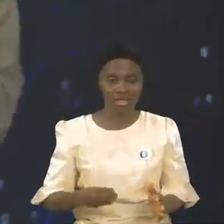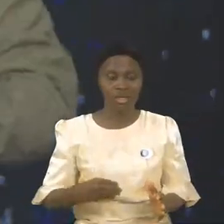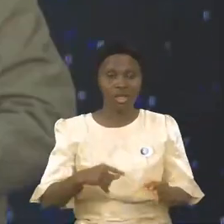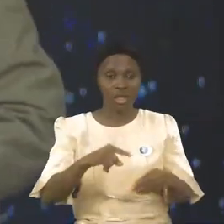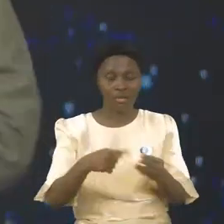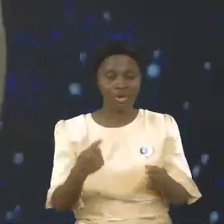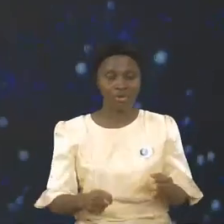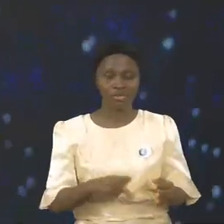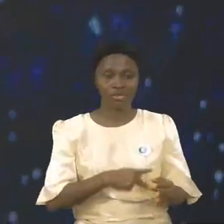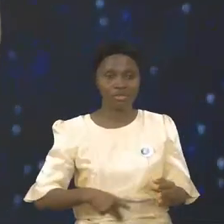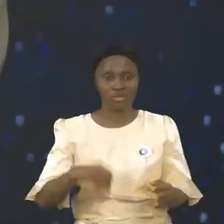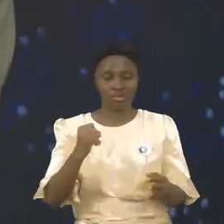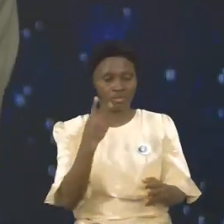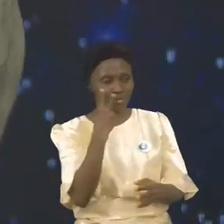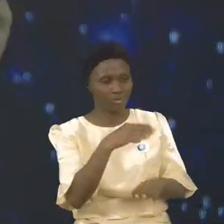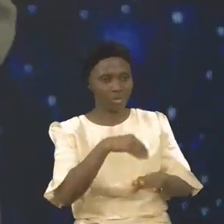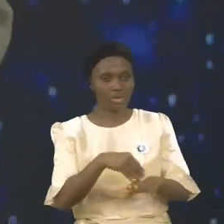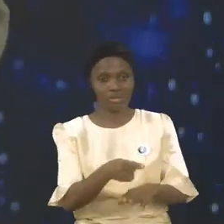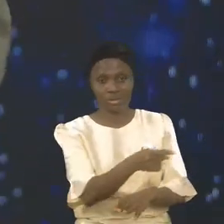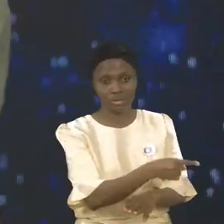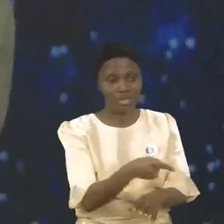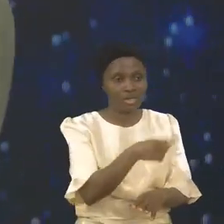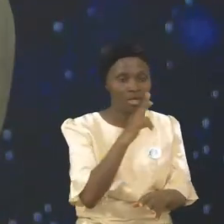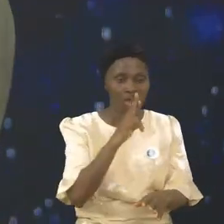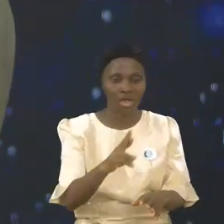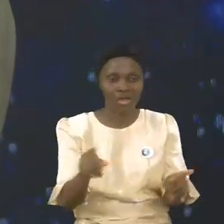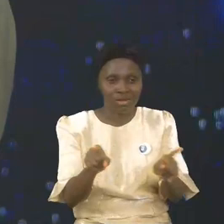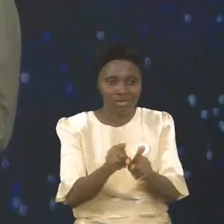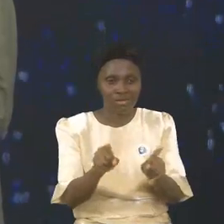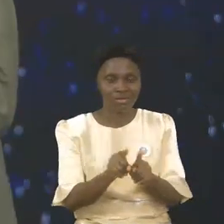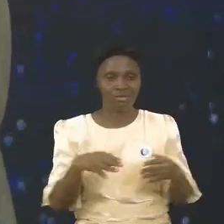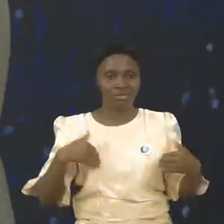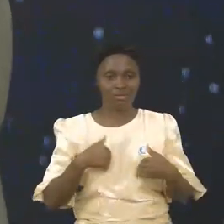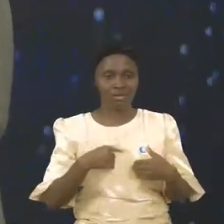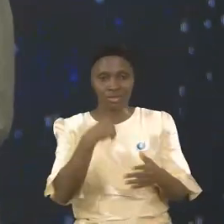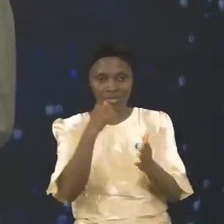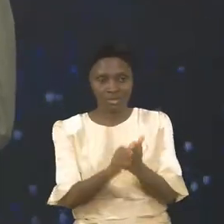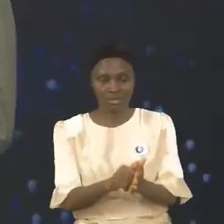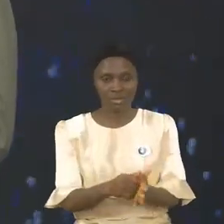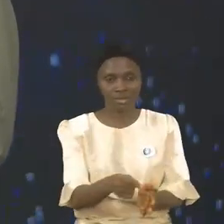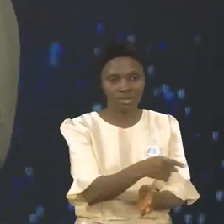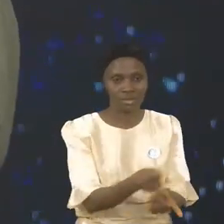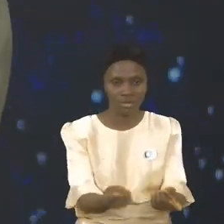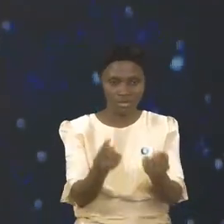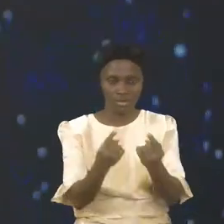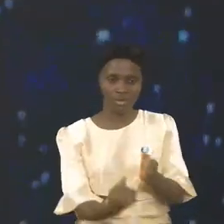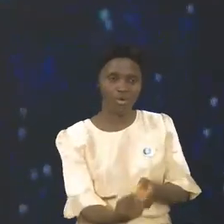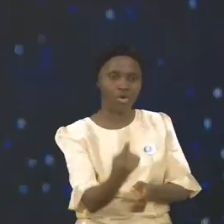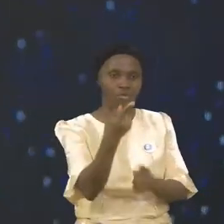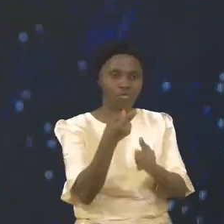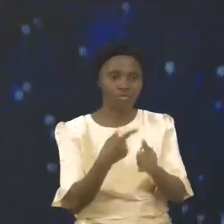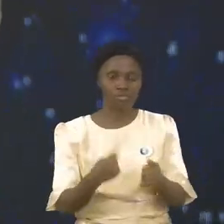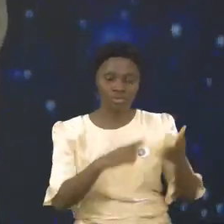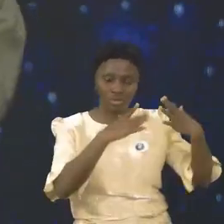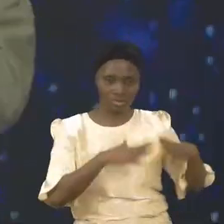parle des dirigeants les rois les empereurs et les a regardé ils étaient comme des bêtes